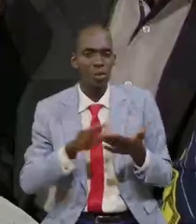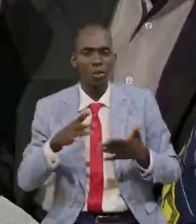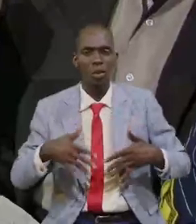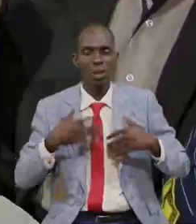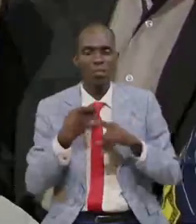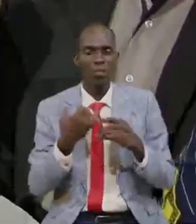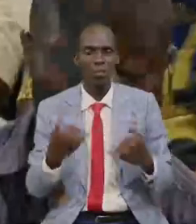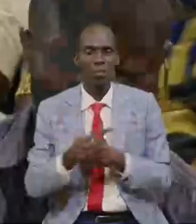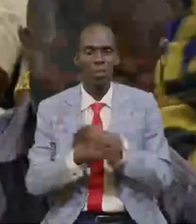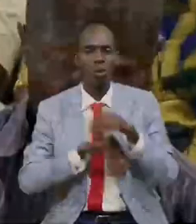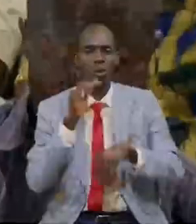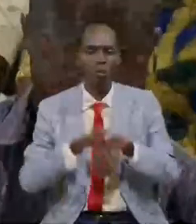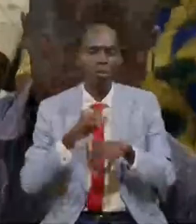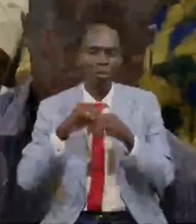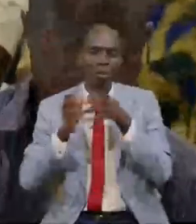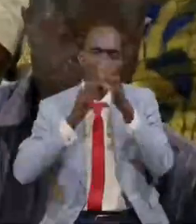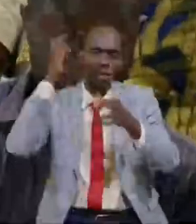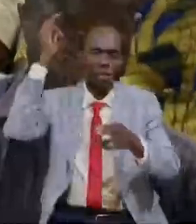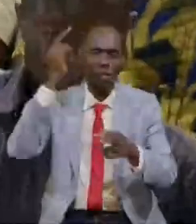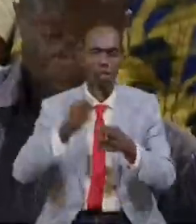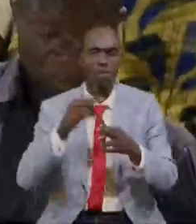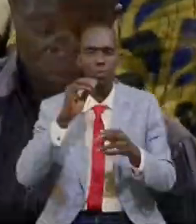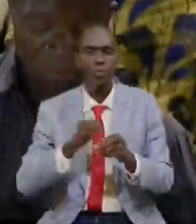votre vie à partir de ce jour. Amen.